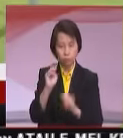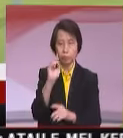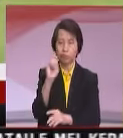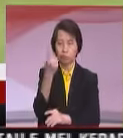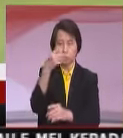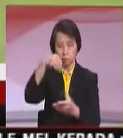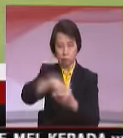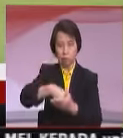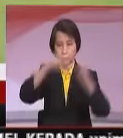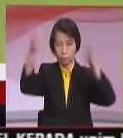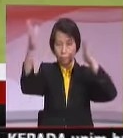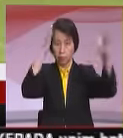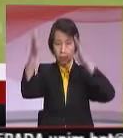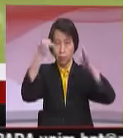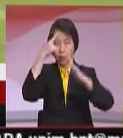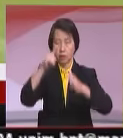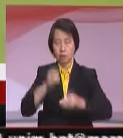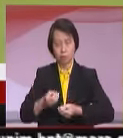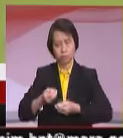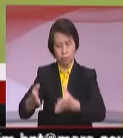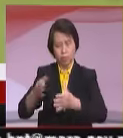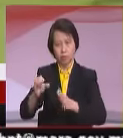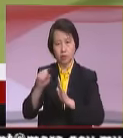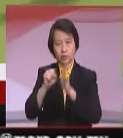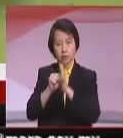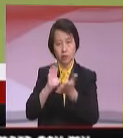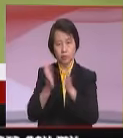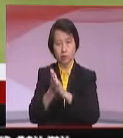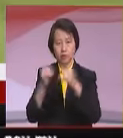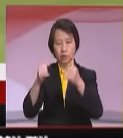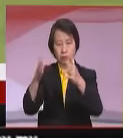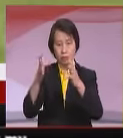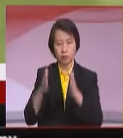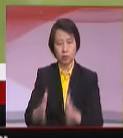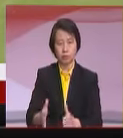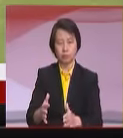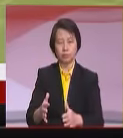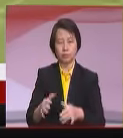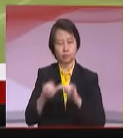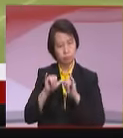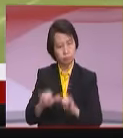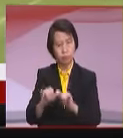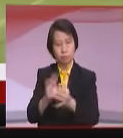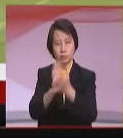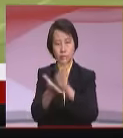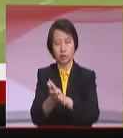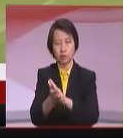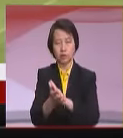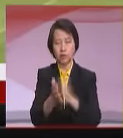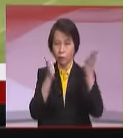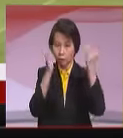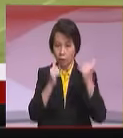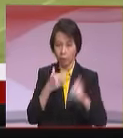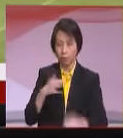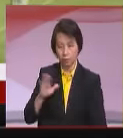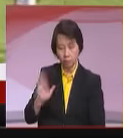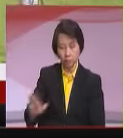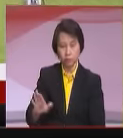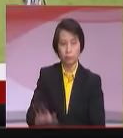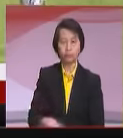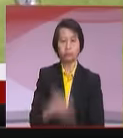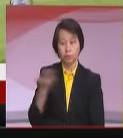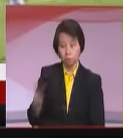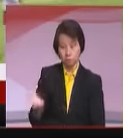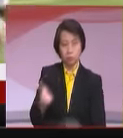di Malaysia bagi memenuhi syarat menjadi pemain naturalisasi yang turut menjadi antara harapannya.